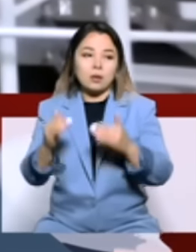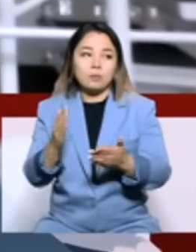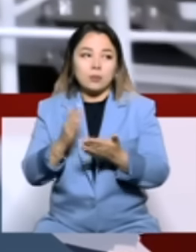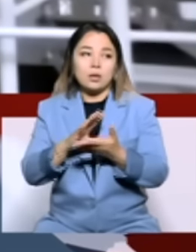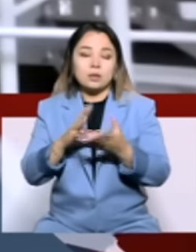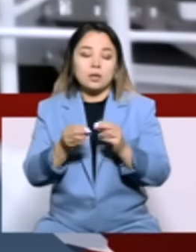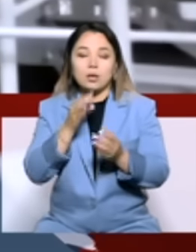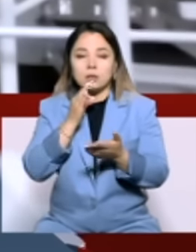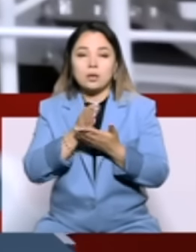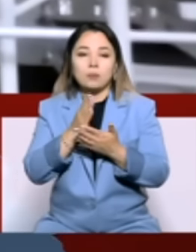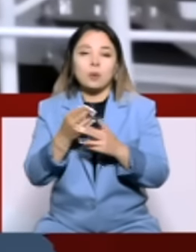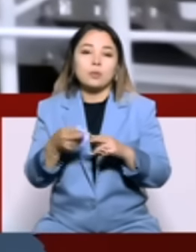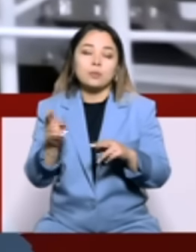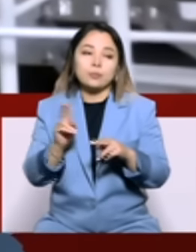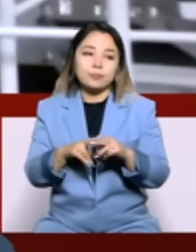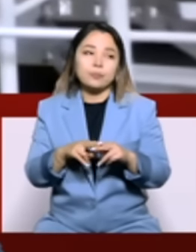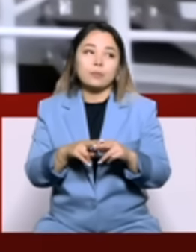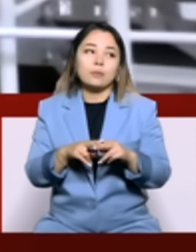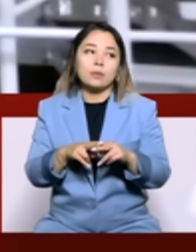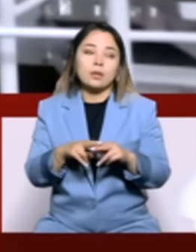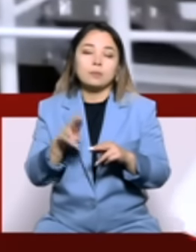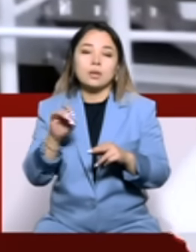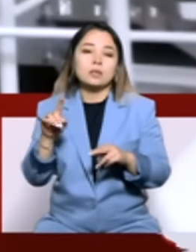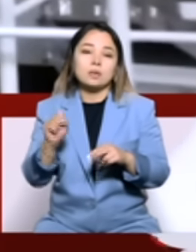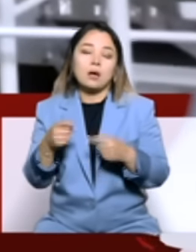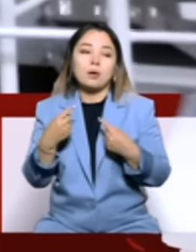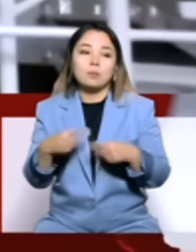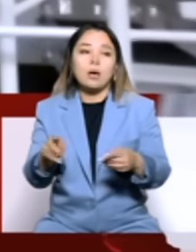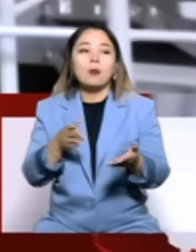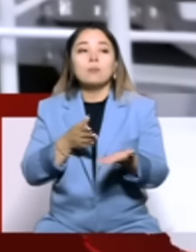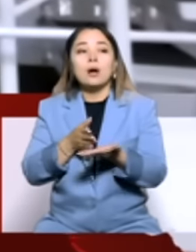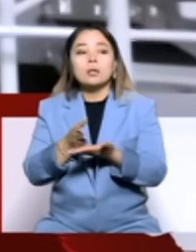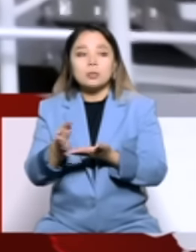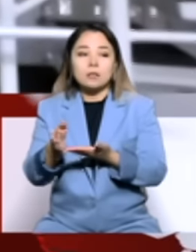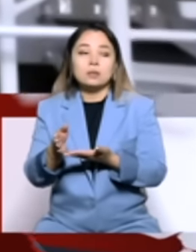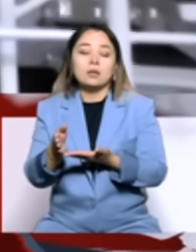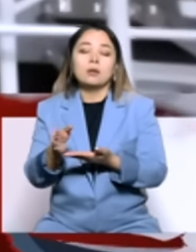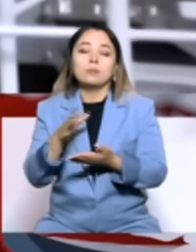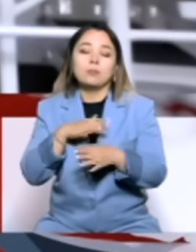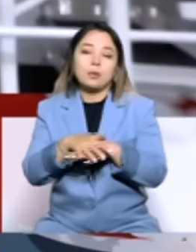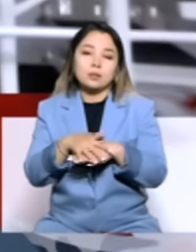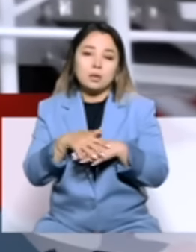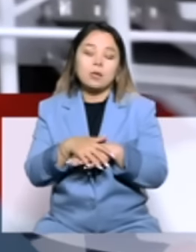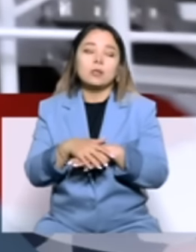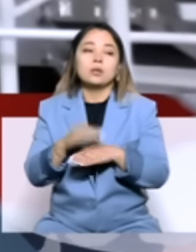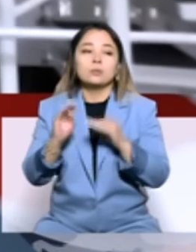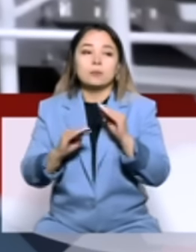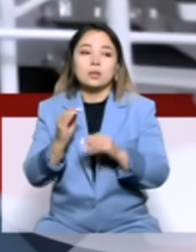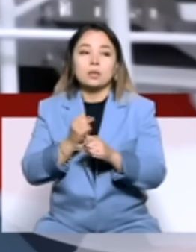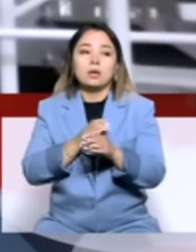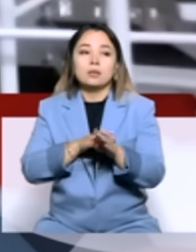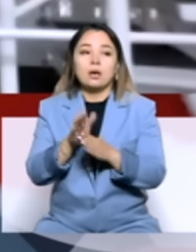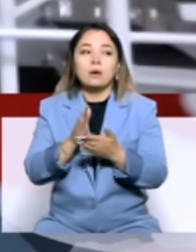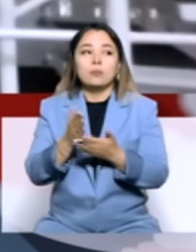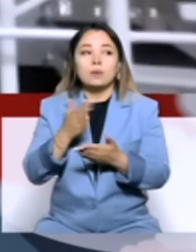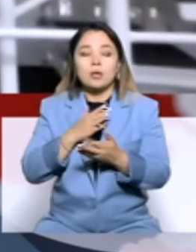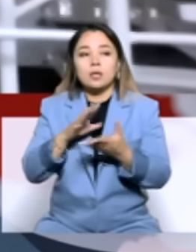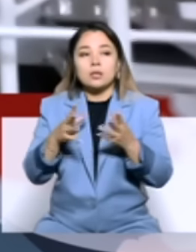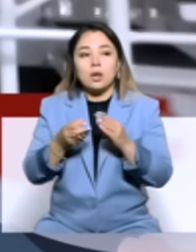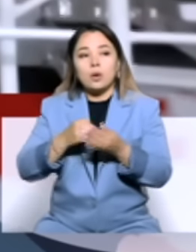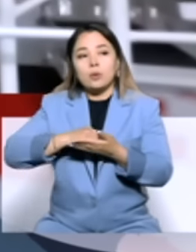бұл нәтиже. Өйткені ол ПИЗА-ның басқа бағыттары, яғни математика мен жаратылыстану